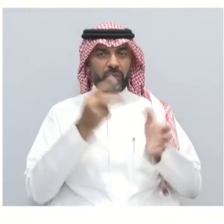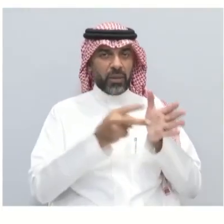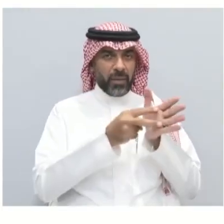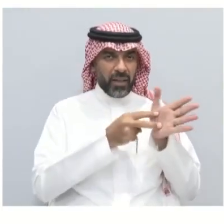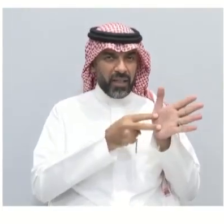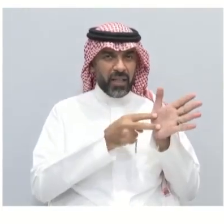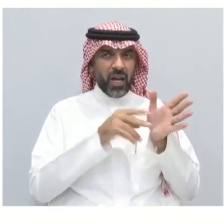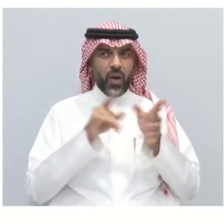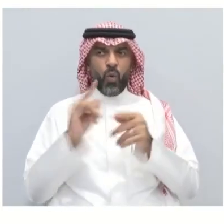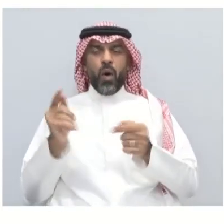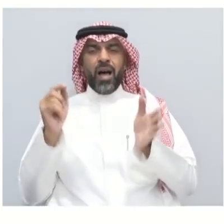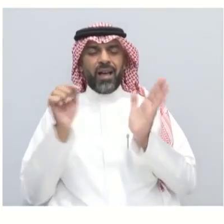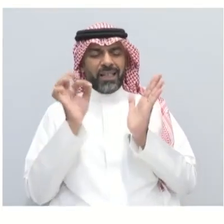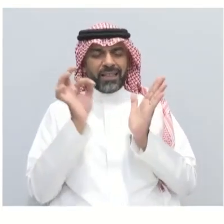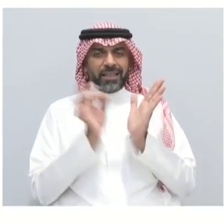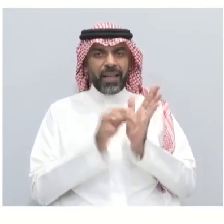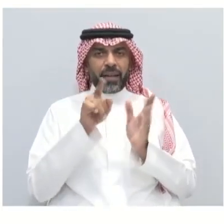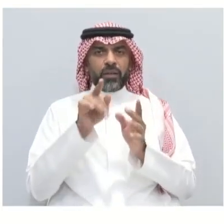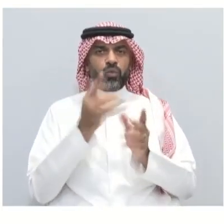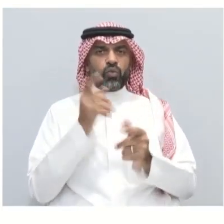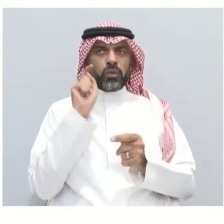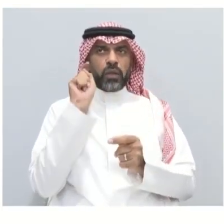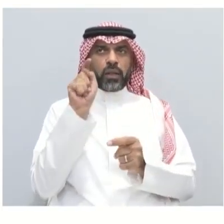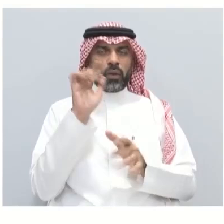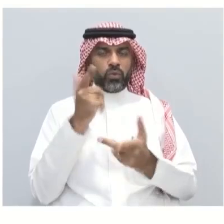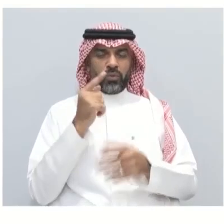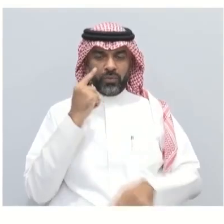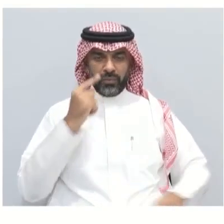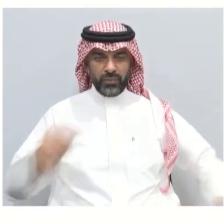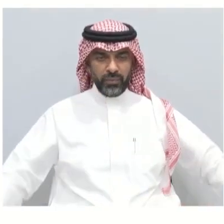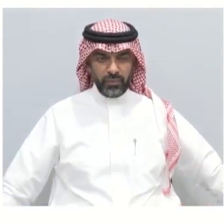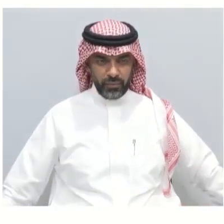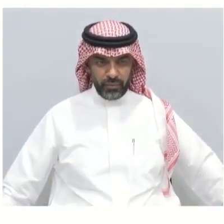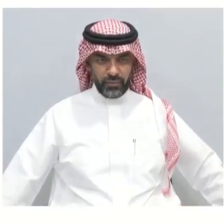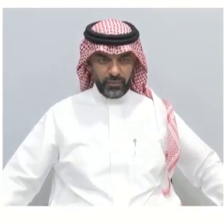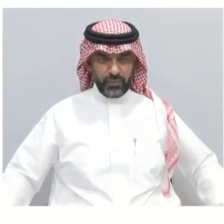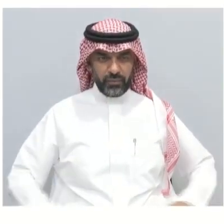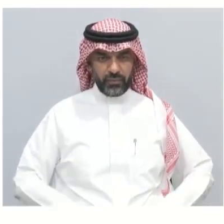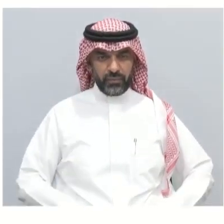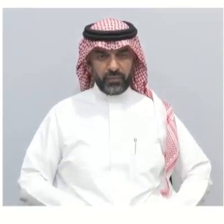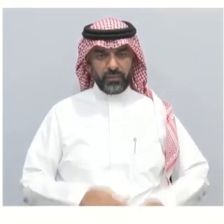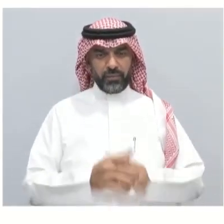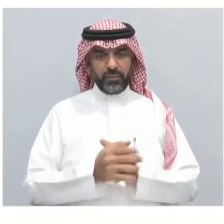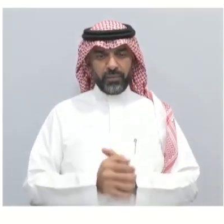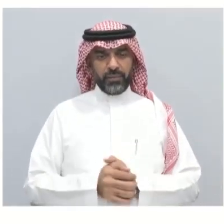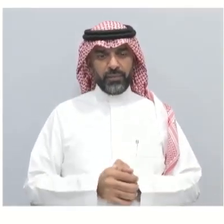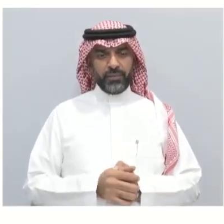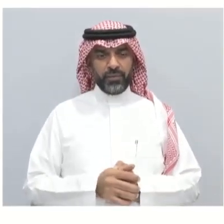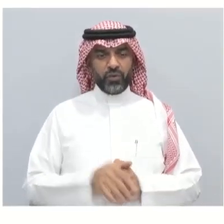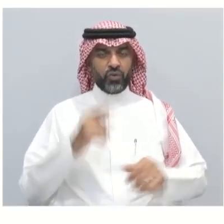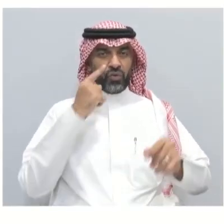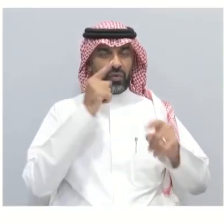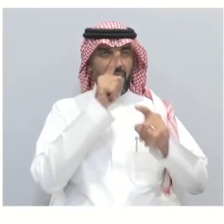والزر المستخدم ساقوم بعمل تنسيقات وانت طالب او يا طالبه حددي لي ماذا قمت او ماذا